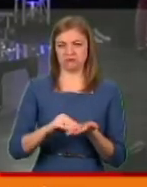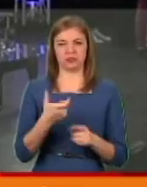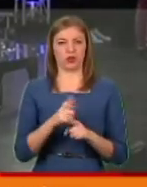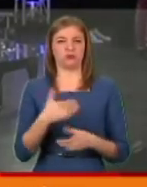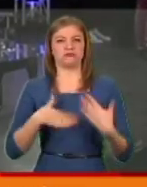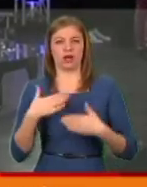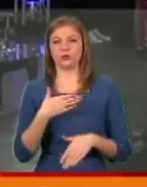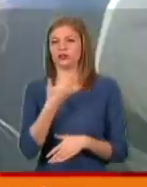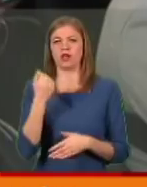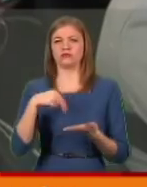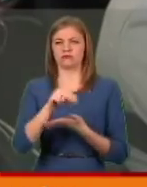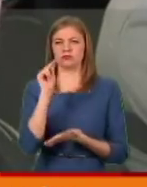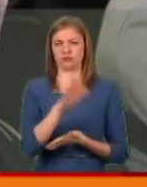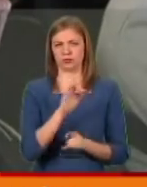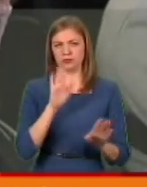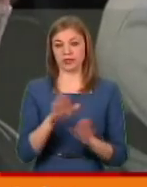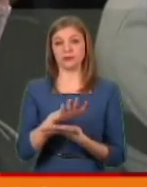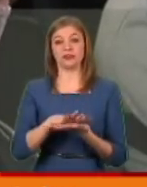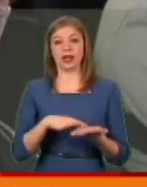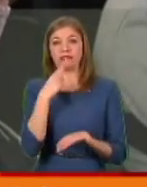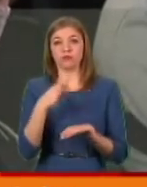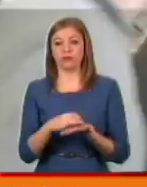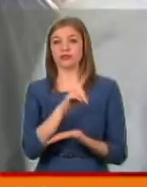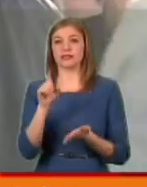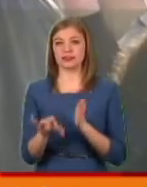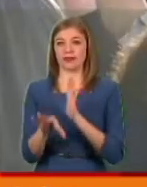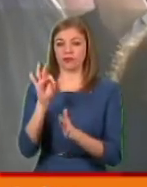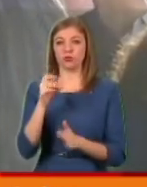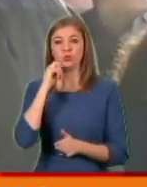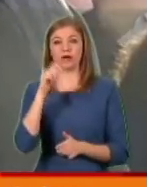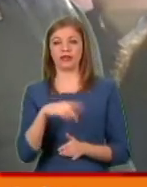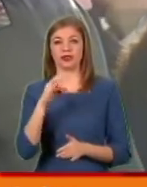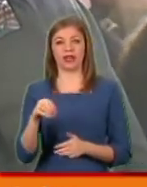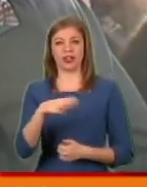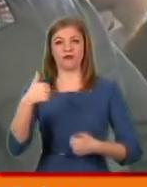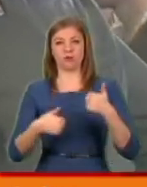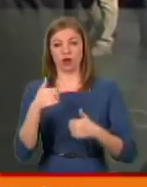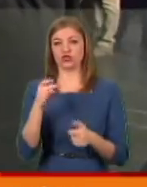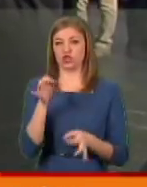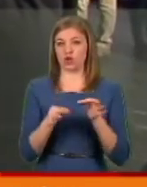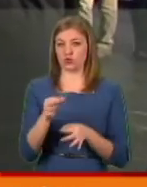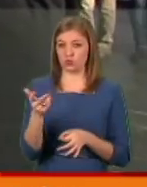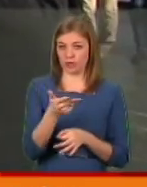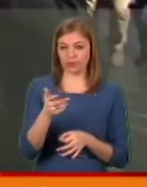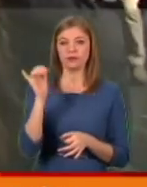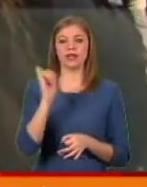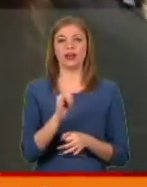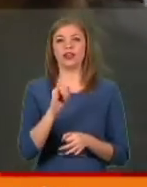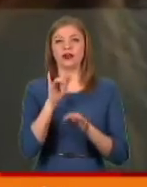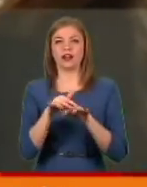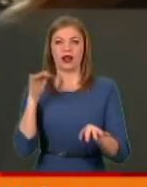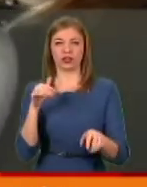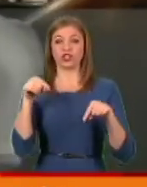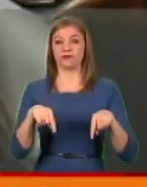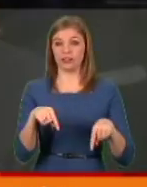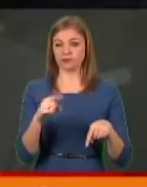То есть нет ни одной покупной песни. Далі відповідальність за вибір представника України на Євробаченні, на журі та глядачах нацвідбору. В